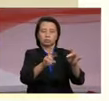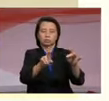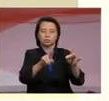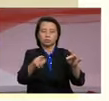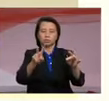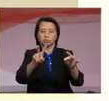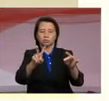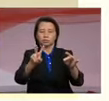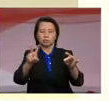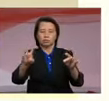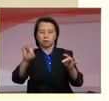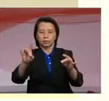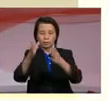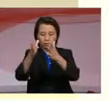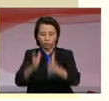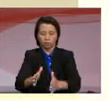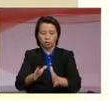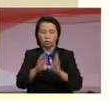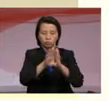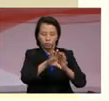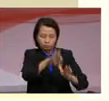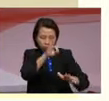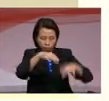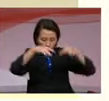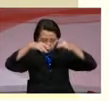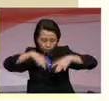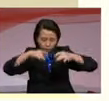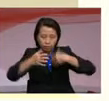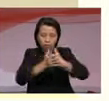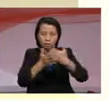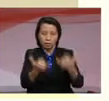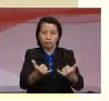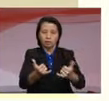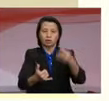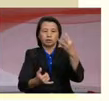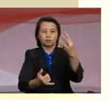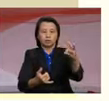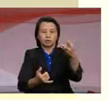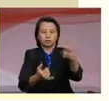18,268 individu. Jumlah sampel diambil dan diuji setakat ini adalah